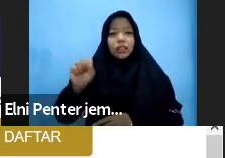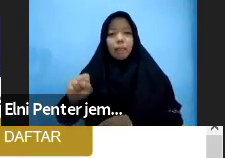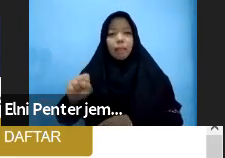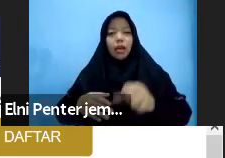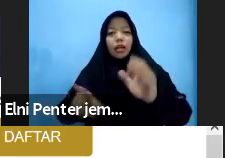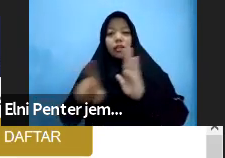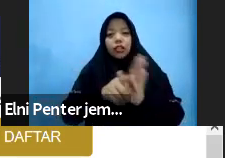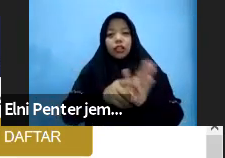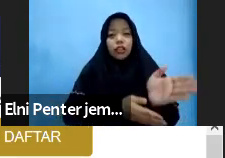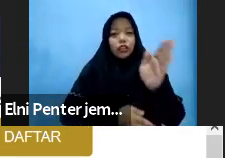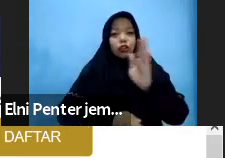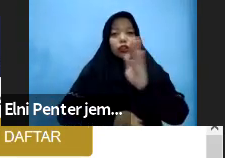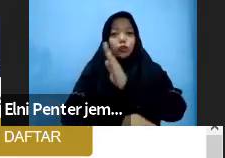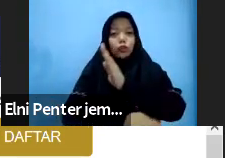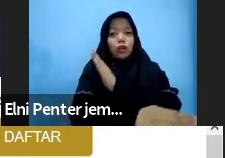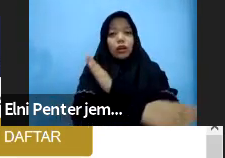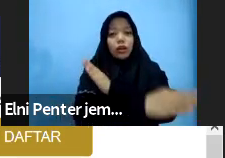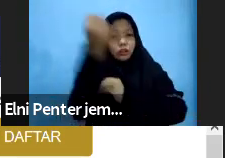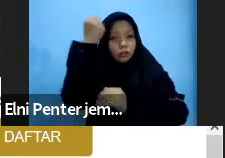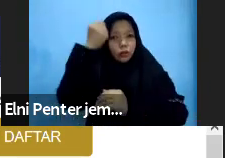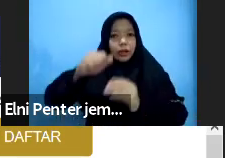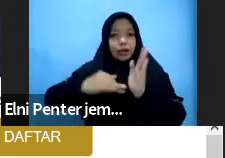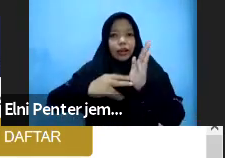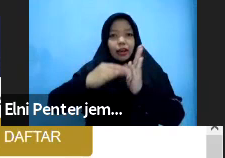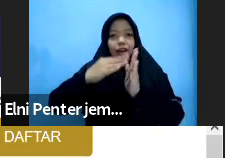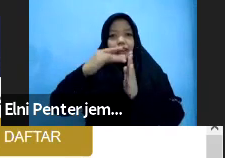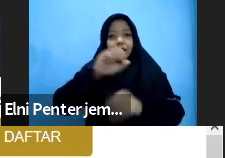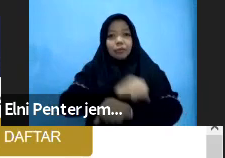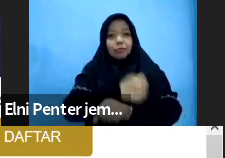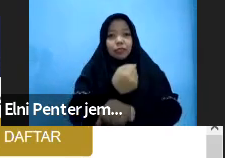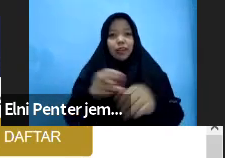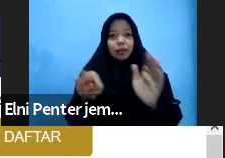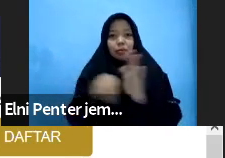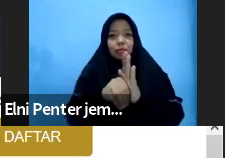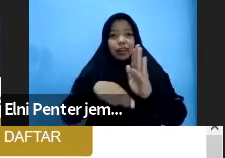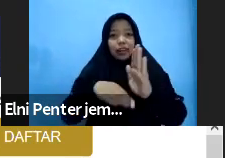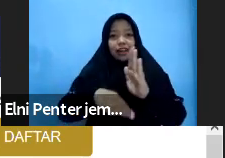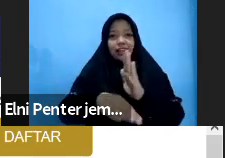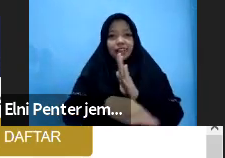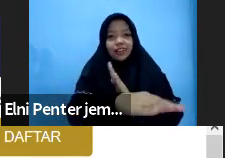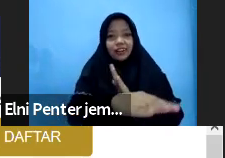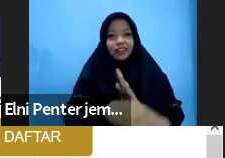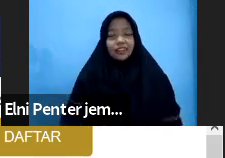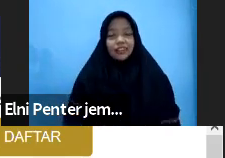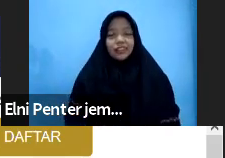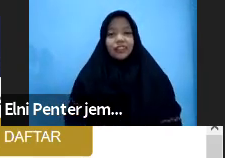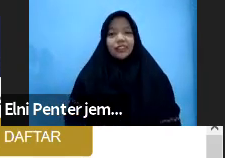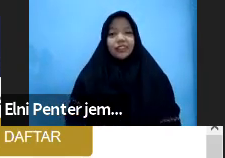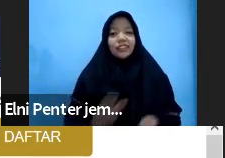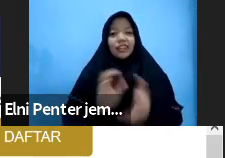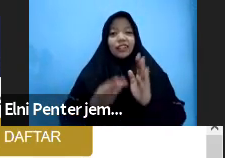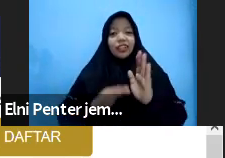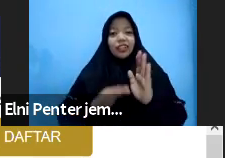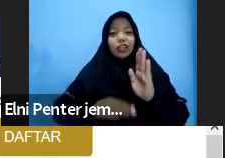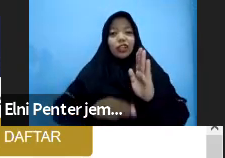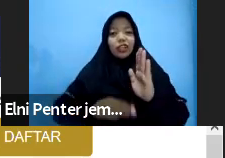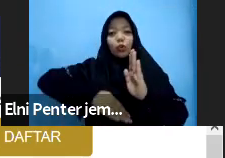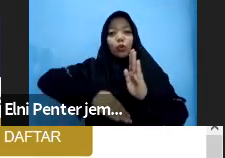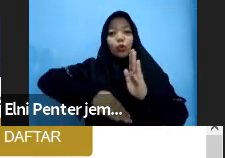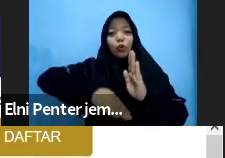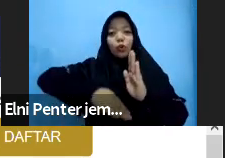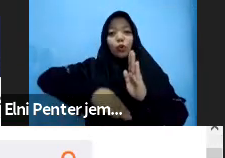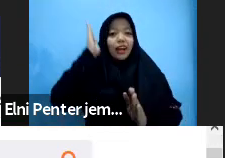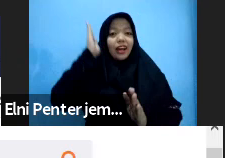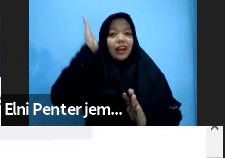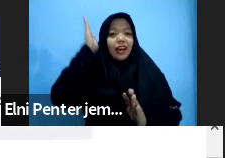air tetap bisa mengalir Nah kalau hujan pun sungai tidak akan meluap berarti sungai harus